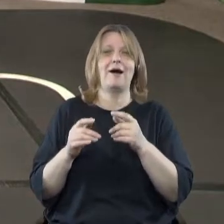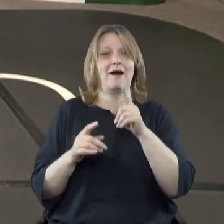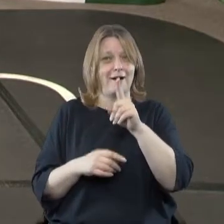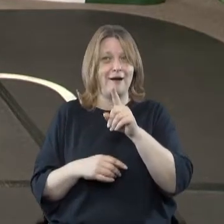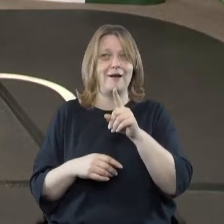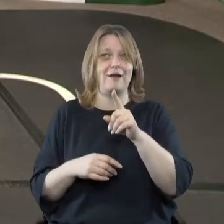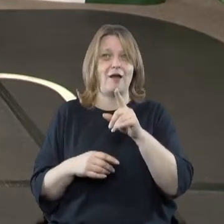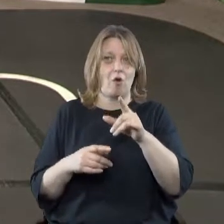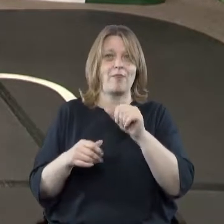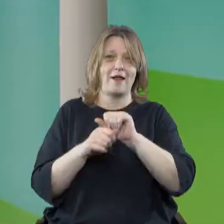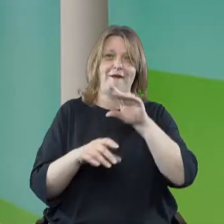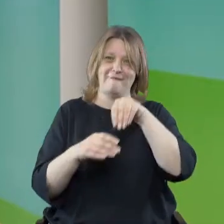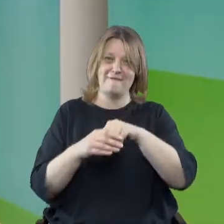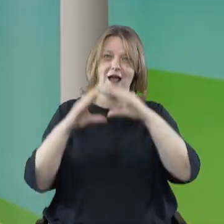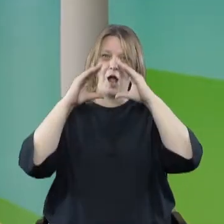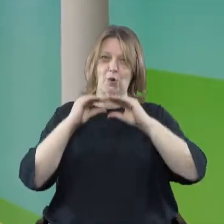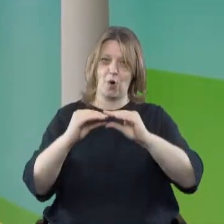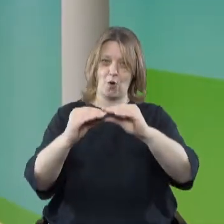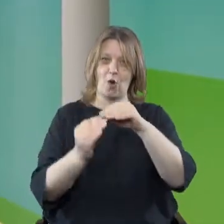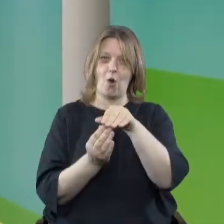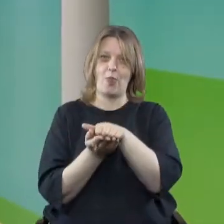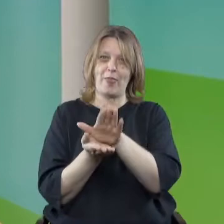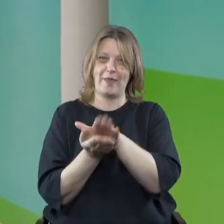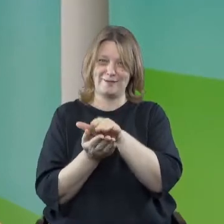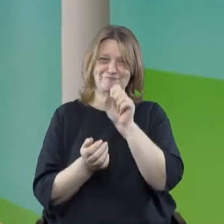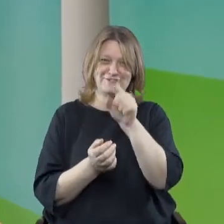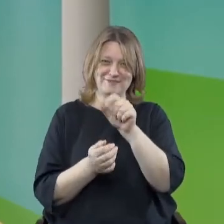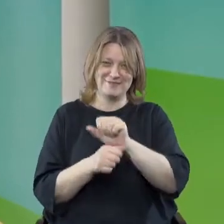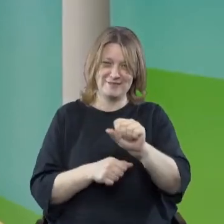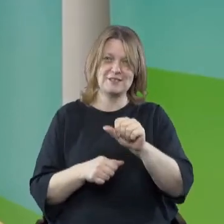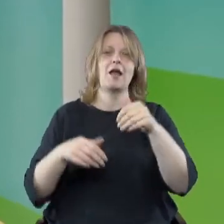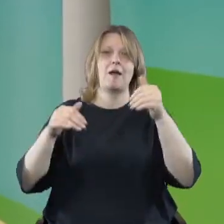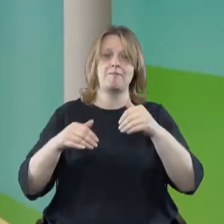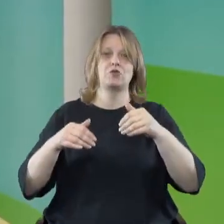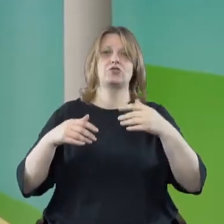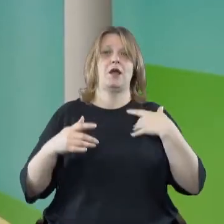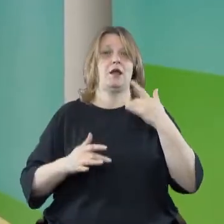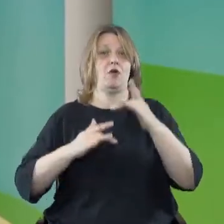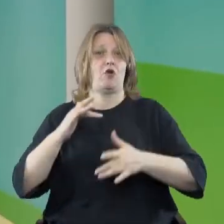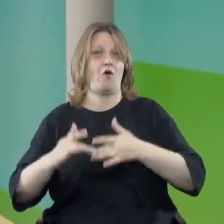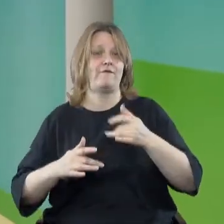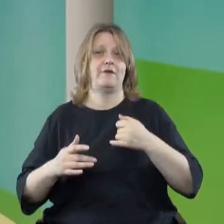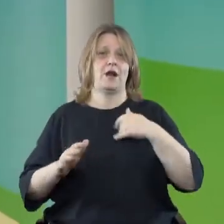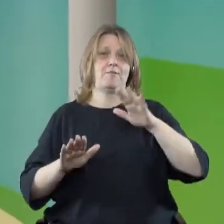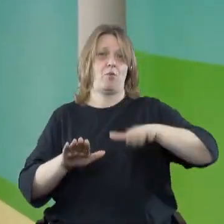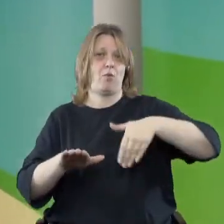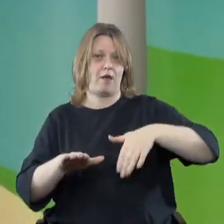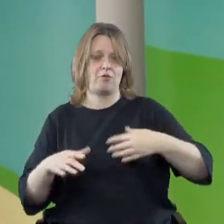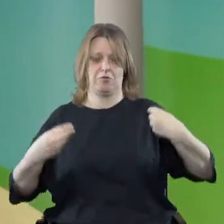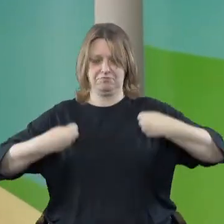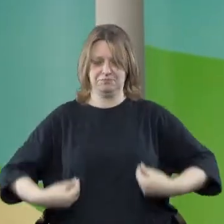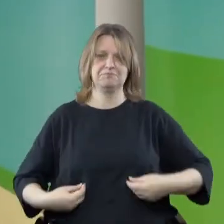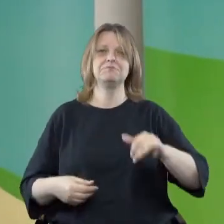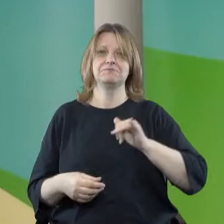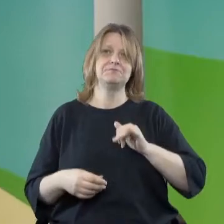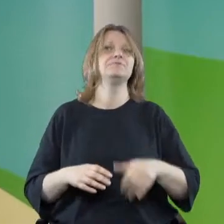zobaczcie, ona też jest z krokodylkiem Tirkiem. Ma tutaj dwa takie odblaskowe pasy. Można założyć sobie na rowerek czy na hulajnogę. Bardzo